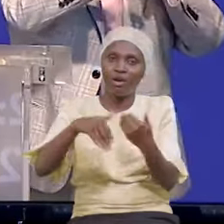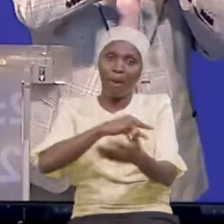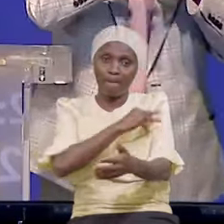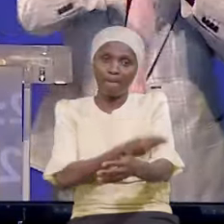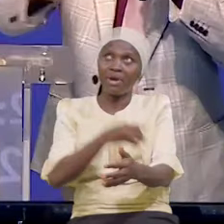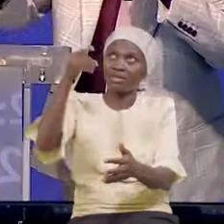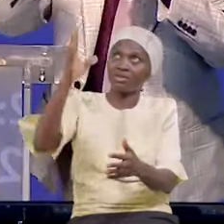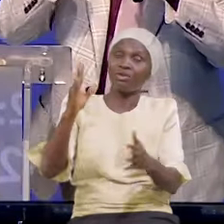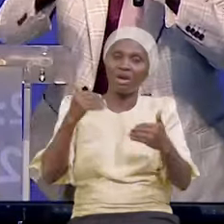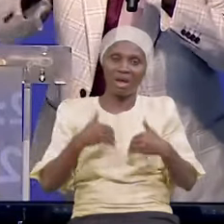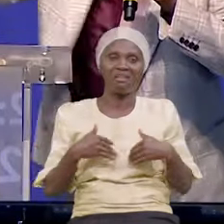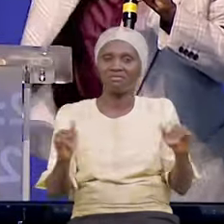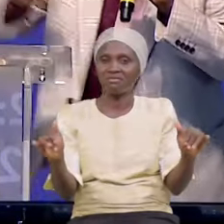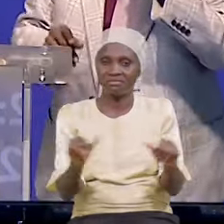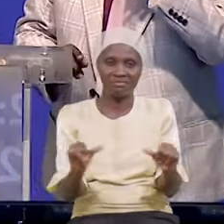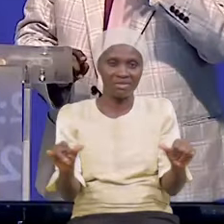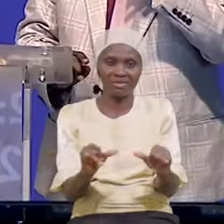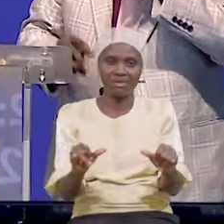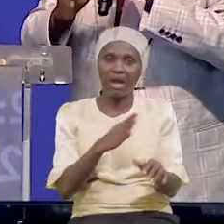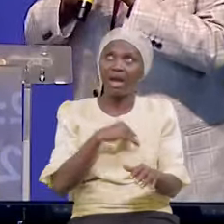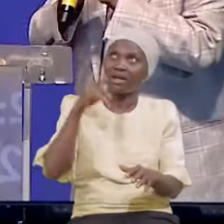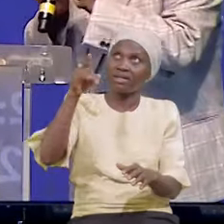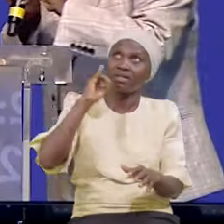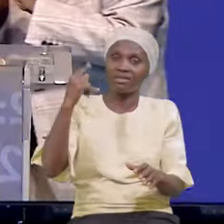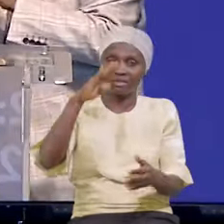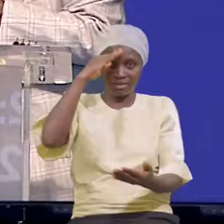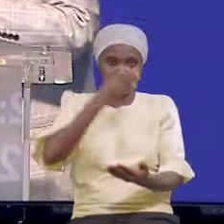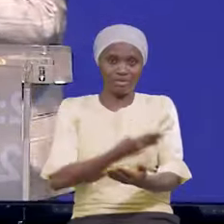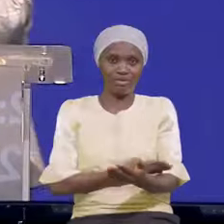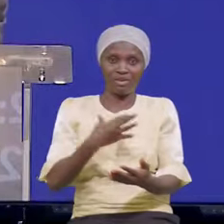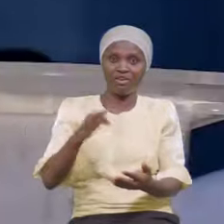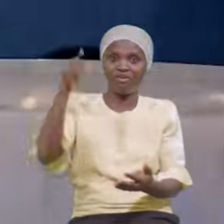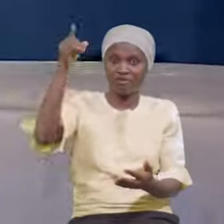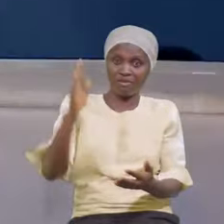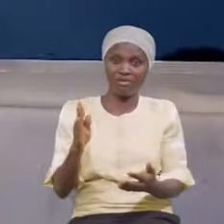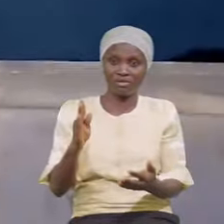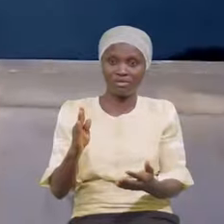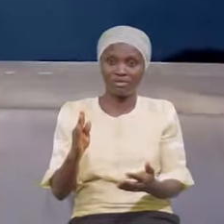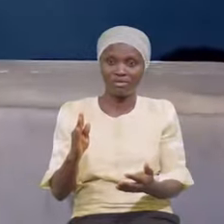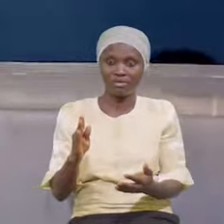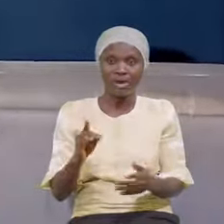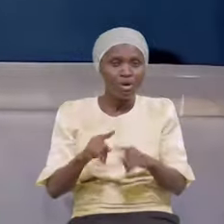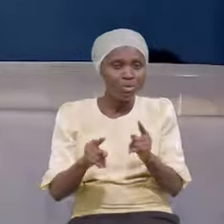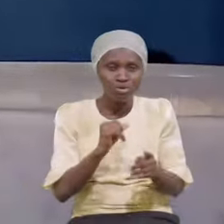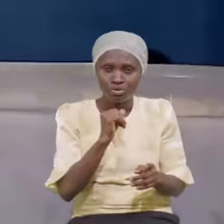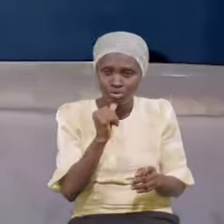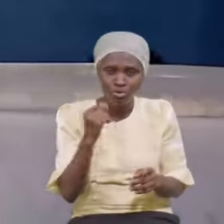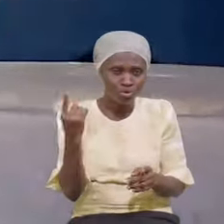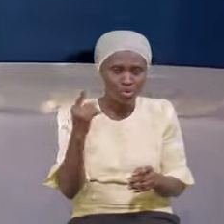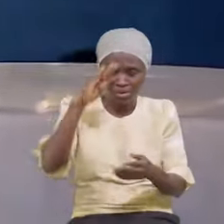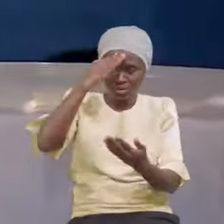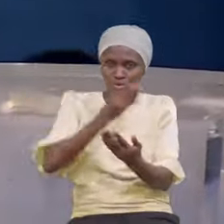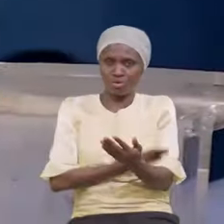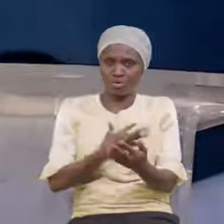vatini kaligi unnadu, he is the son of God, anuka ayana devuni kumarudai unnadu, but he is not only the son of God, aithe devuni